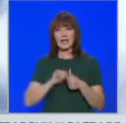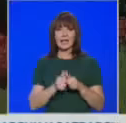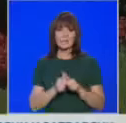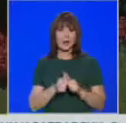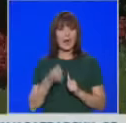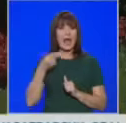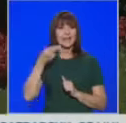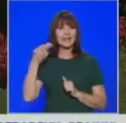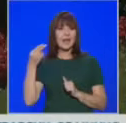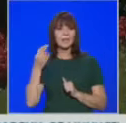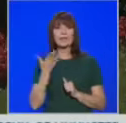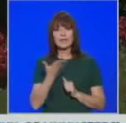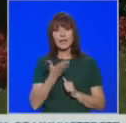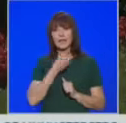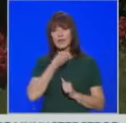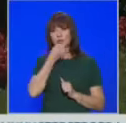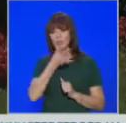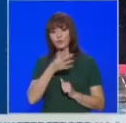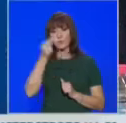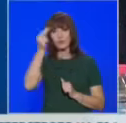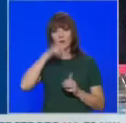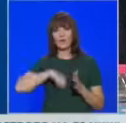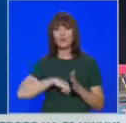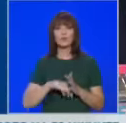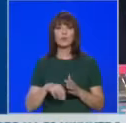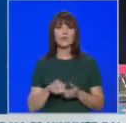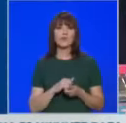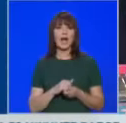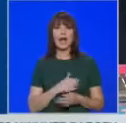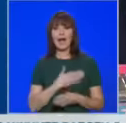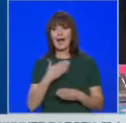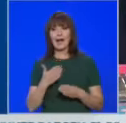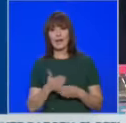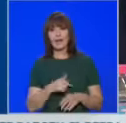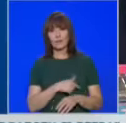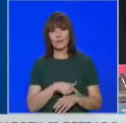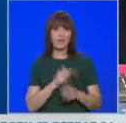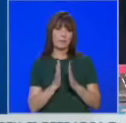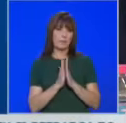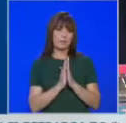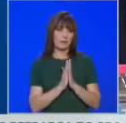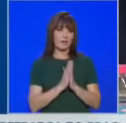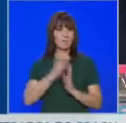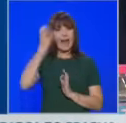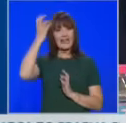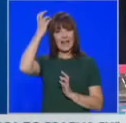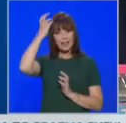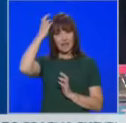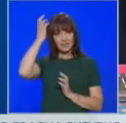на разговора им е била именно случващото се в БФС. Мисля, че е крайно време и призовавам